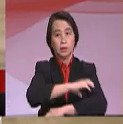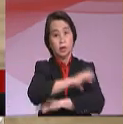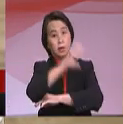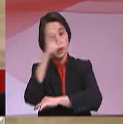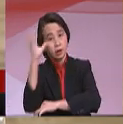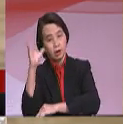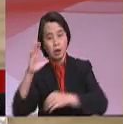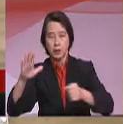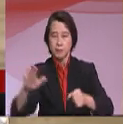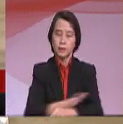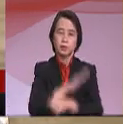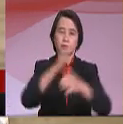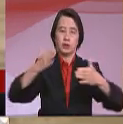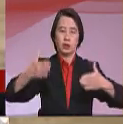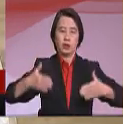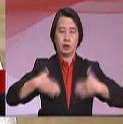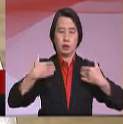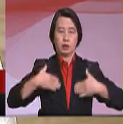penuh kegembiraan.